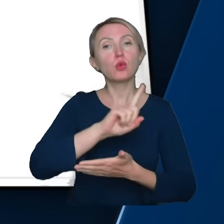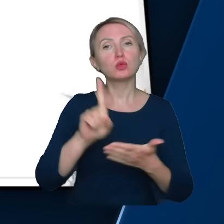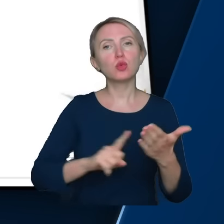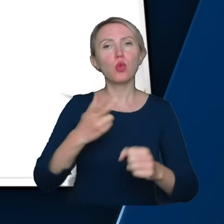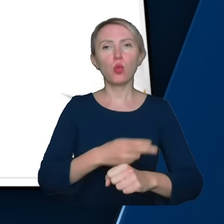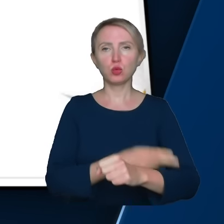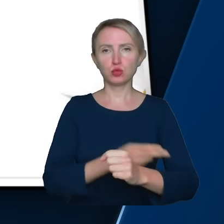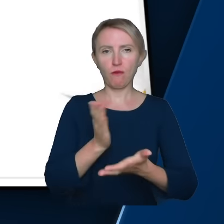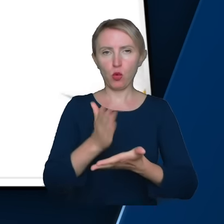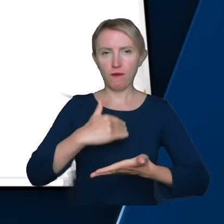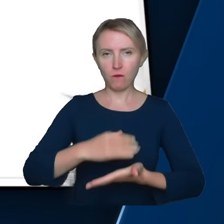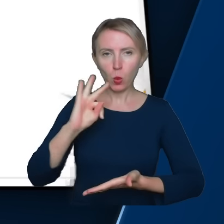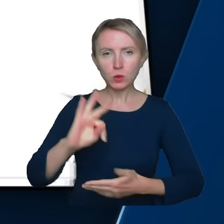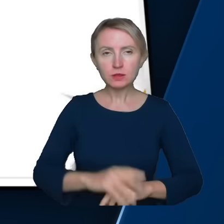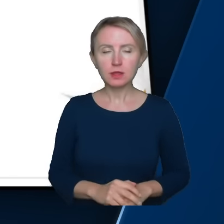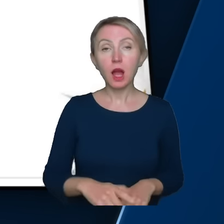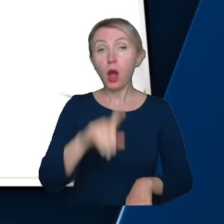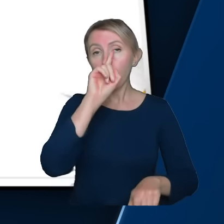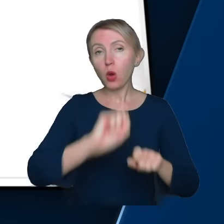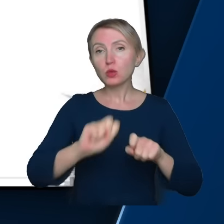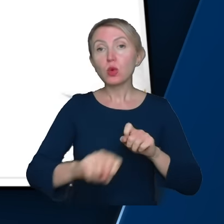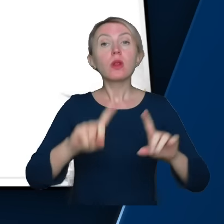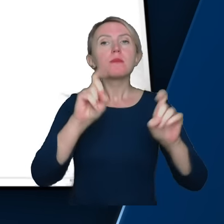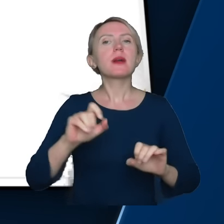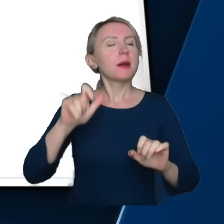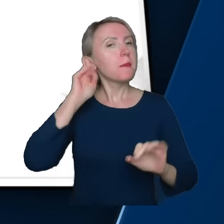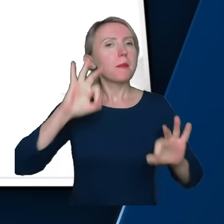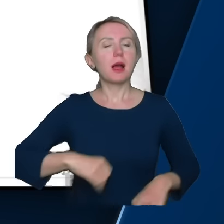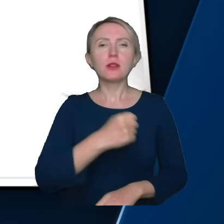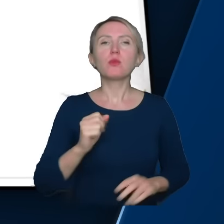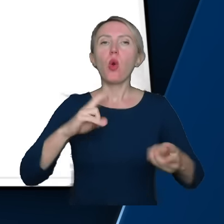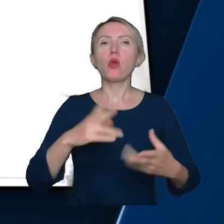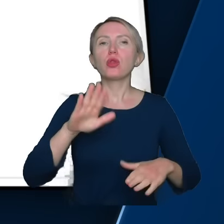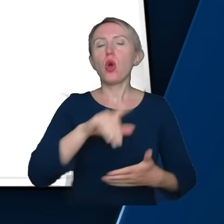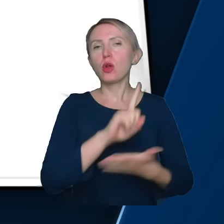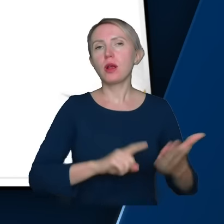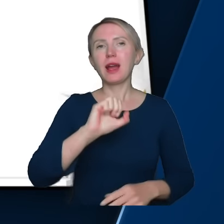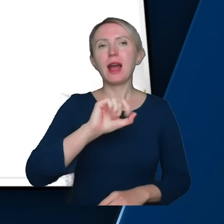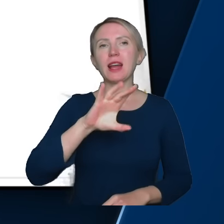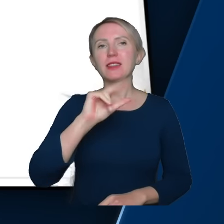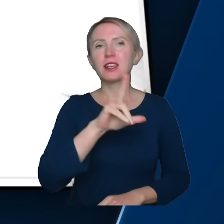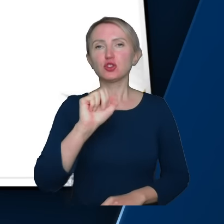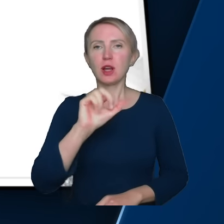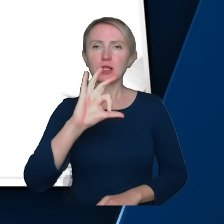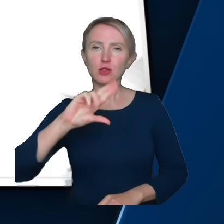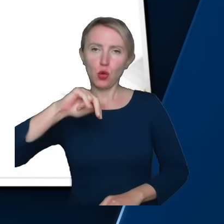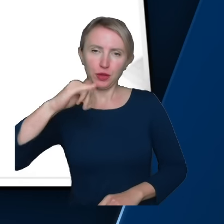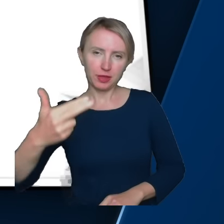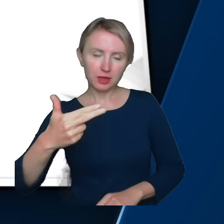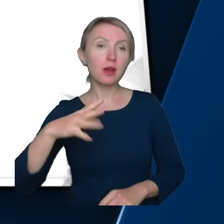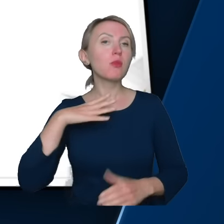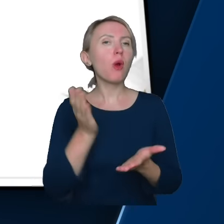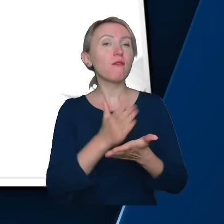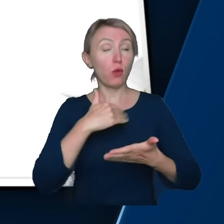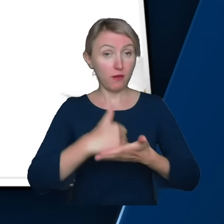Urzędzie Wojewódzkim. Tę kontrolę rozpoczęła pani poseł z Dolnego Śląska Agnieszka Soin. Była w Wojewódzkim